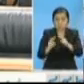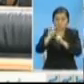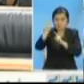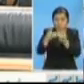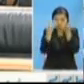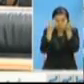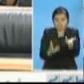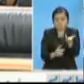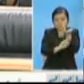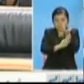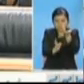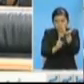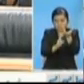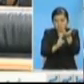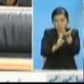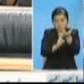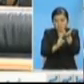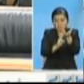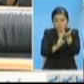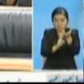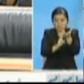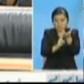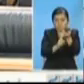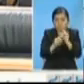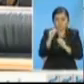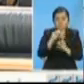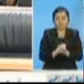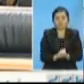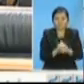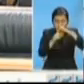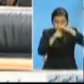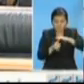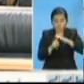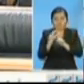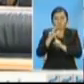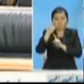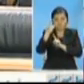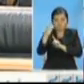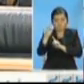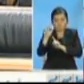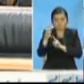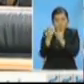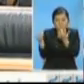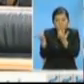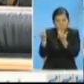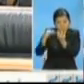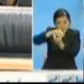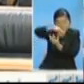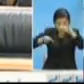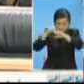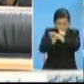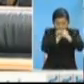อันนี้ปะปลายทั่วๆไปเพราะอันนี้เป็นการปล้นกลางแดดแต่โกงสิ่งเจือปนเป็นการโกงกันมากที่ภาคอีส